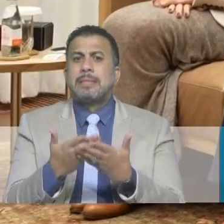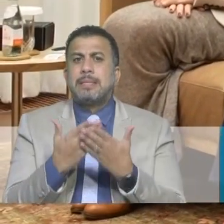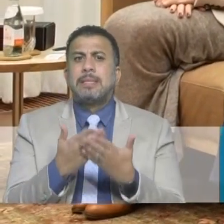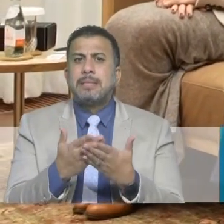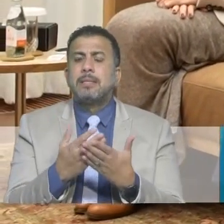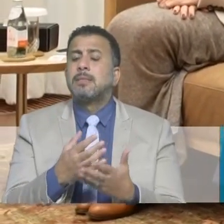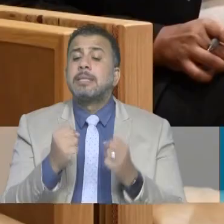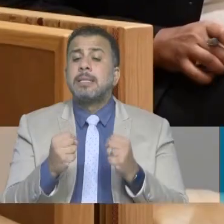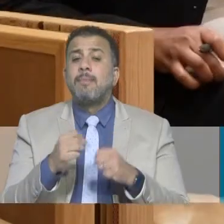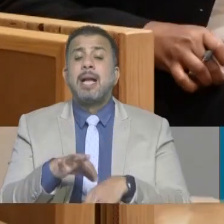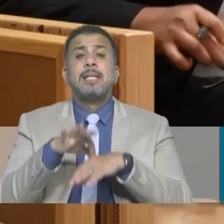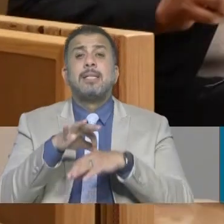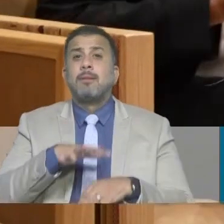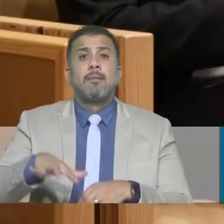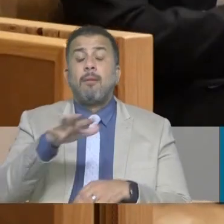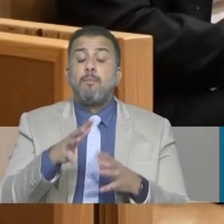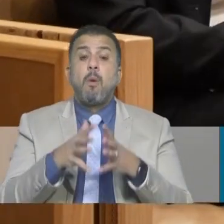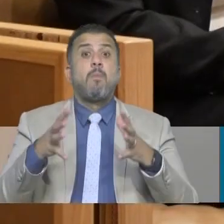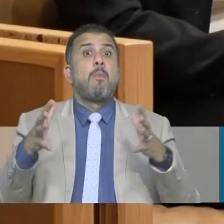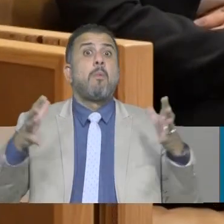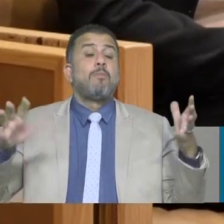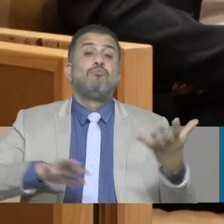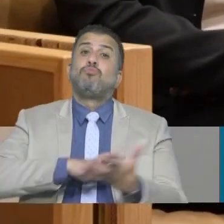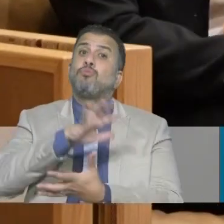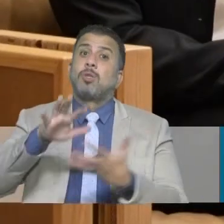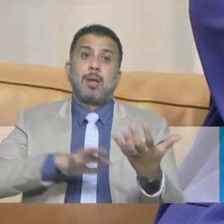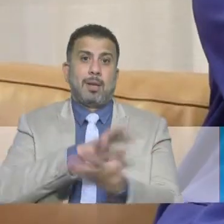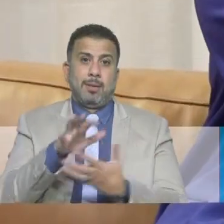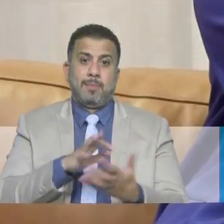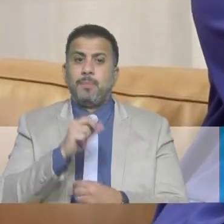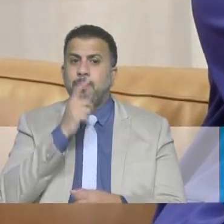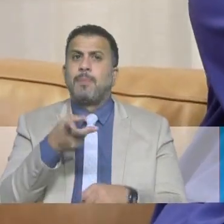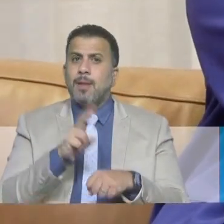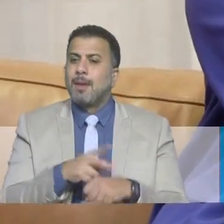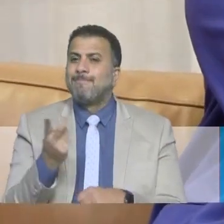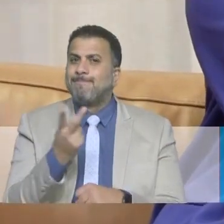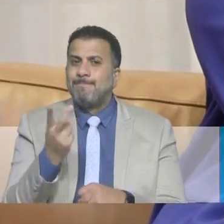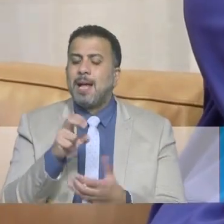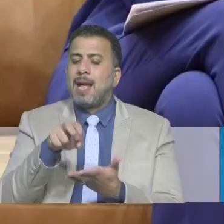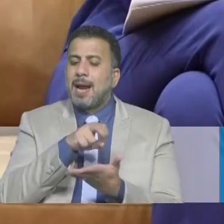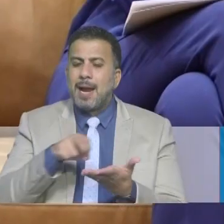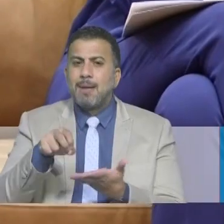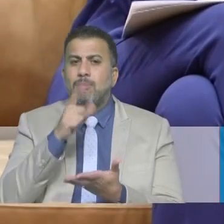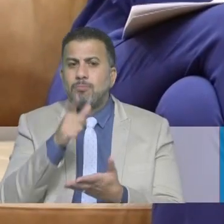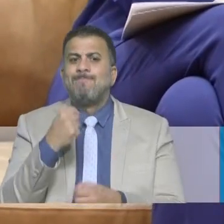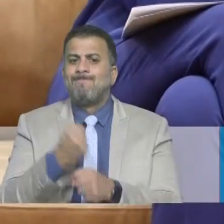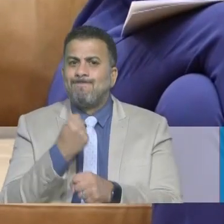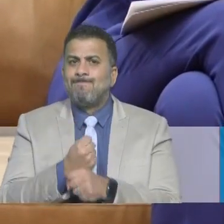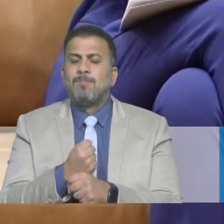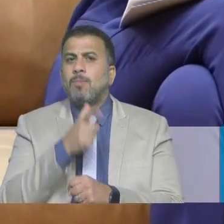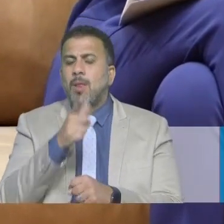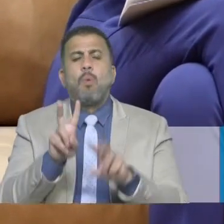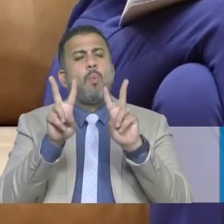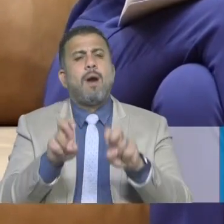لهذه الازمه الانسانيه المتفاقم كما تطرق الجانبان الى الجهود الاقليميه والدوليه المبذوله اجاه